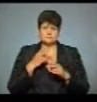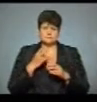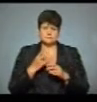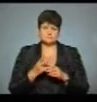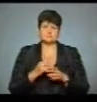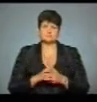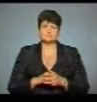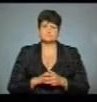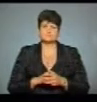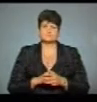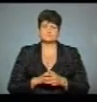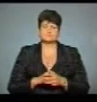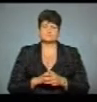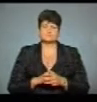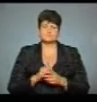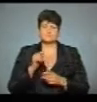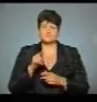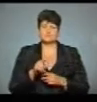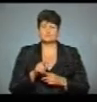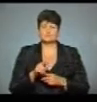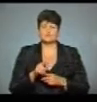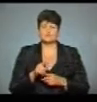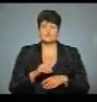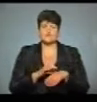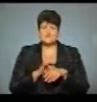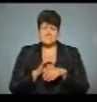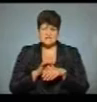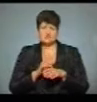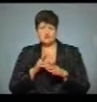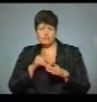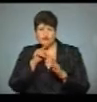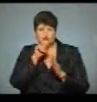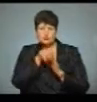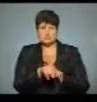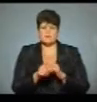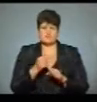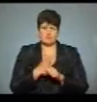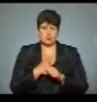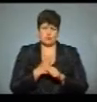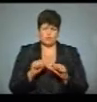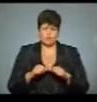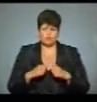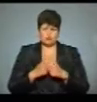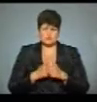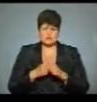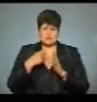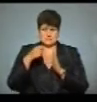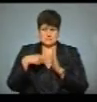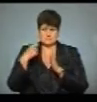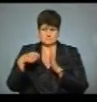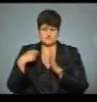Світлана Лазорик. Він буквально фізично втручався в роботу комісії, він знімався на